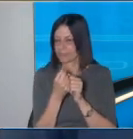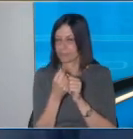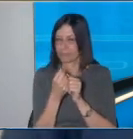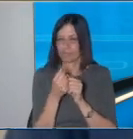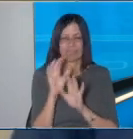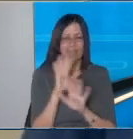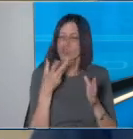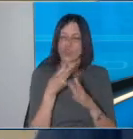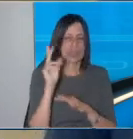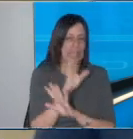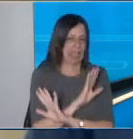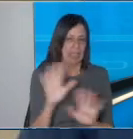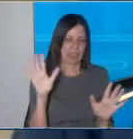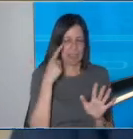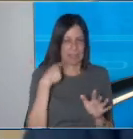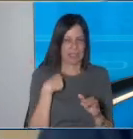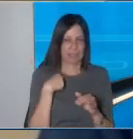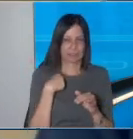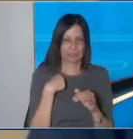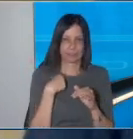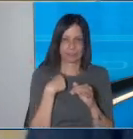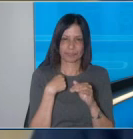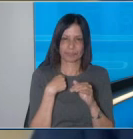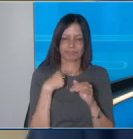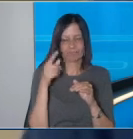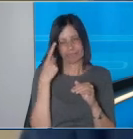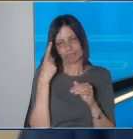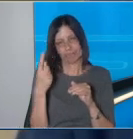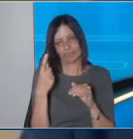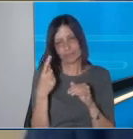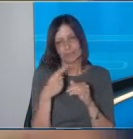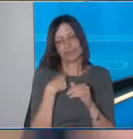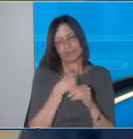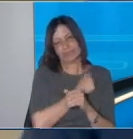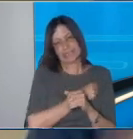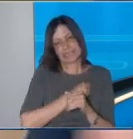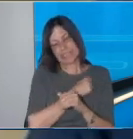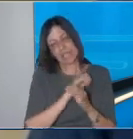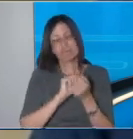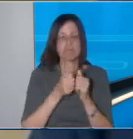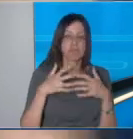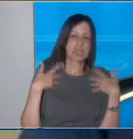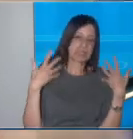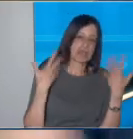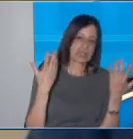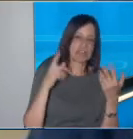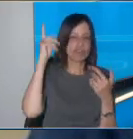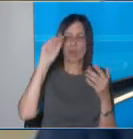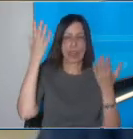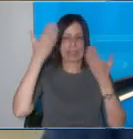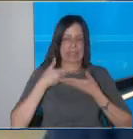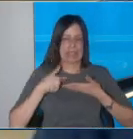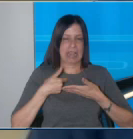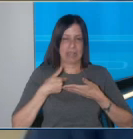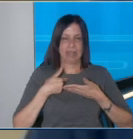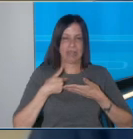אין יותר את זה. אין, בעיניי, תראו, אתם יודעים, לצערי, אולי לשמחתי, הקדוש ברוך הוא לא נתן לי את